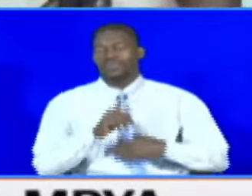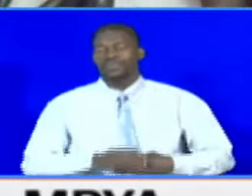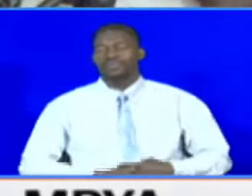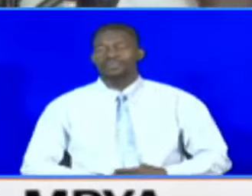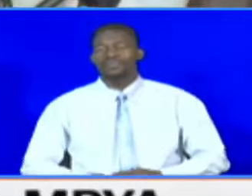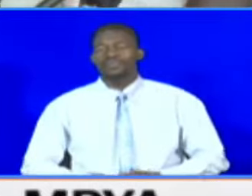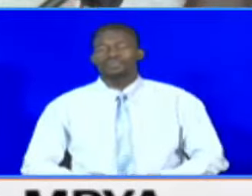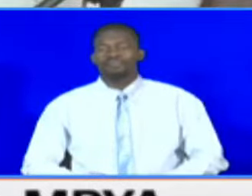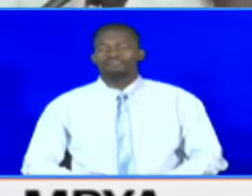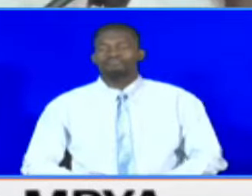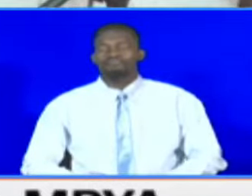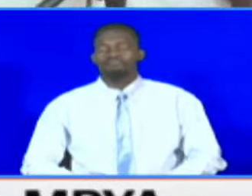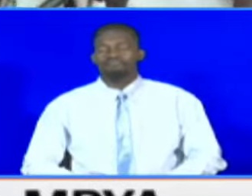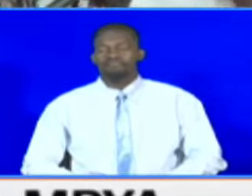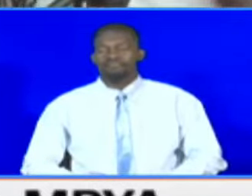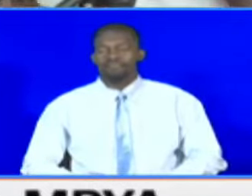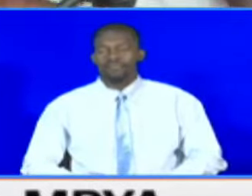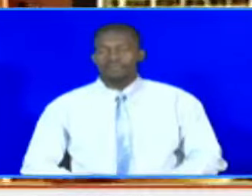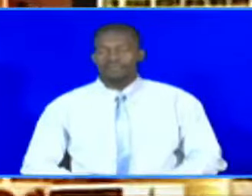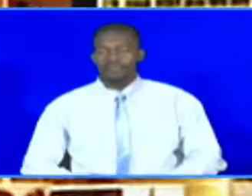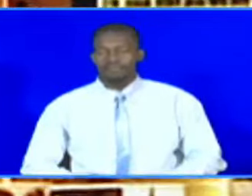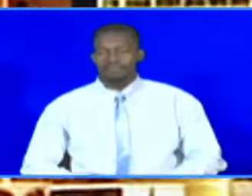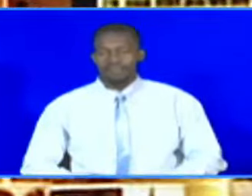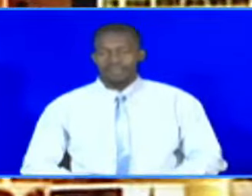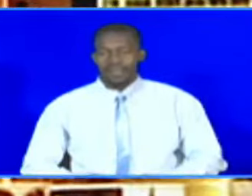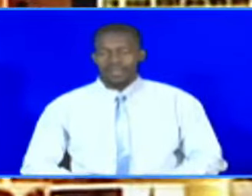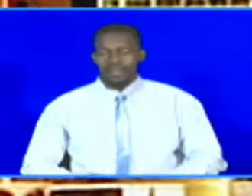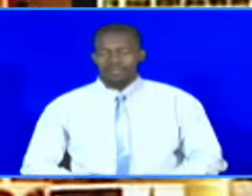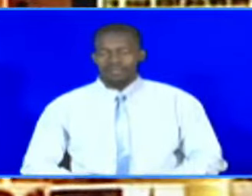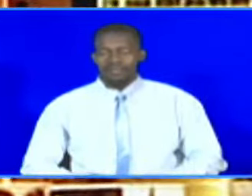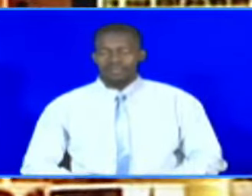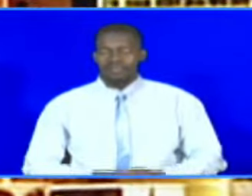Na huku Rais William Ruto